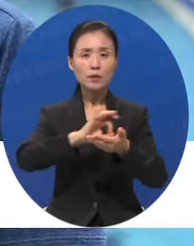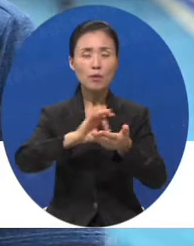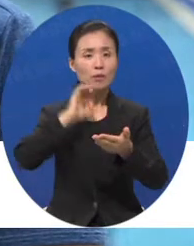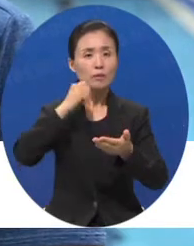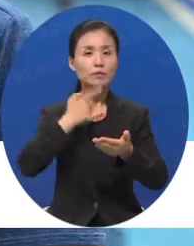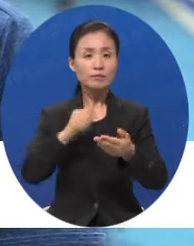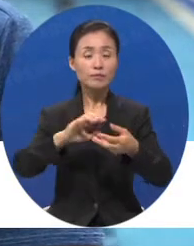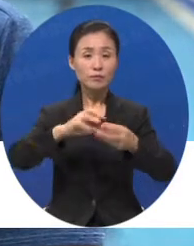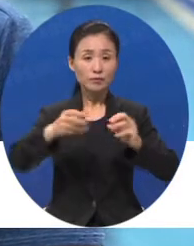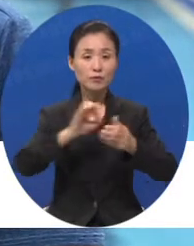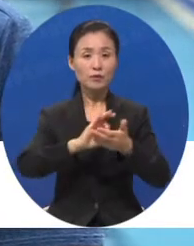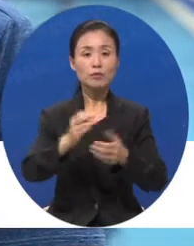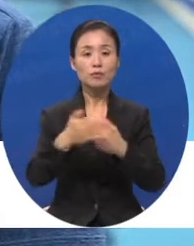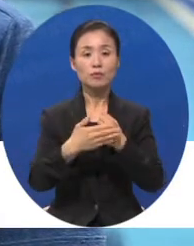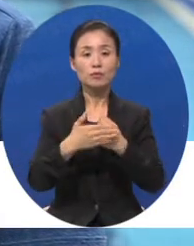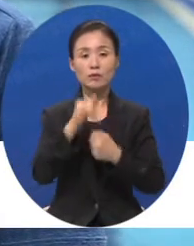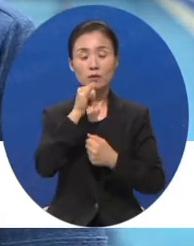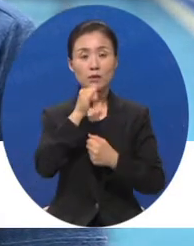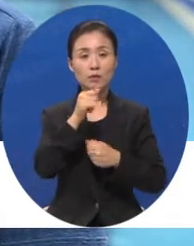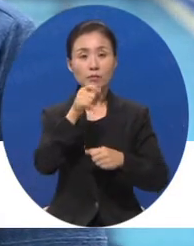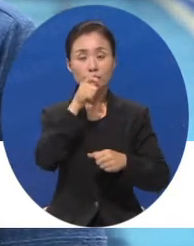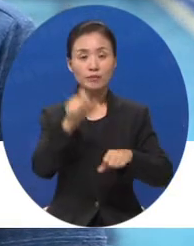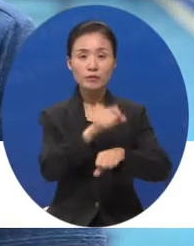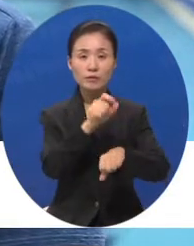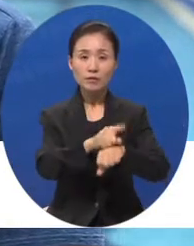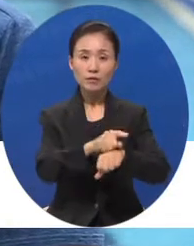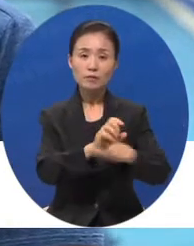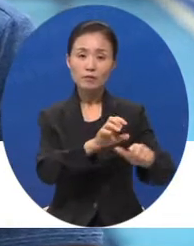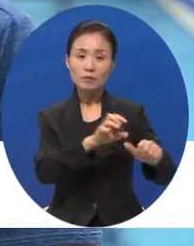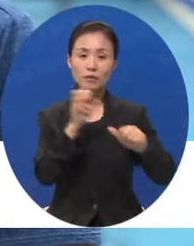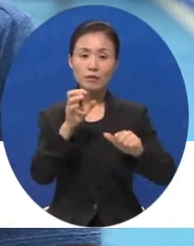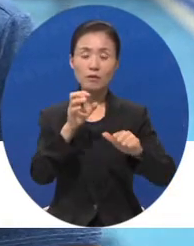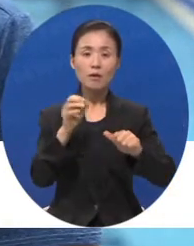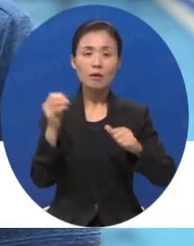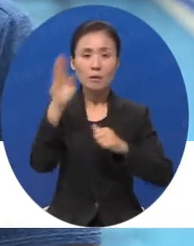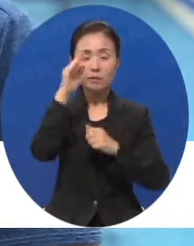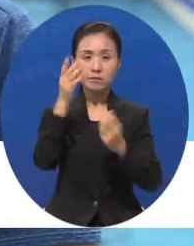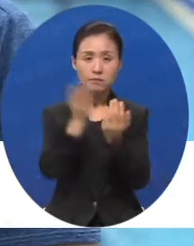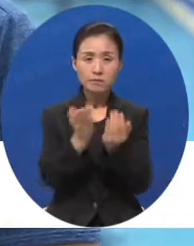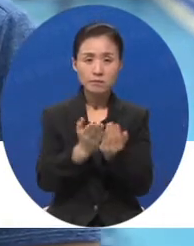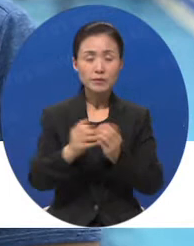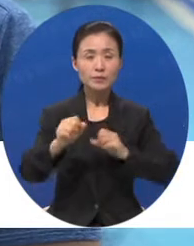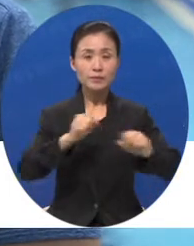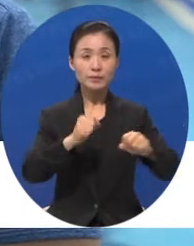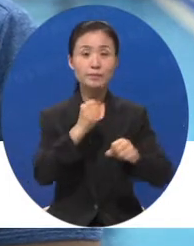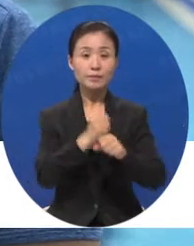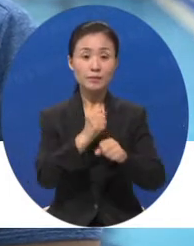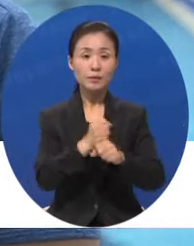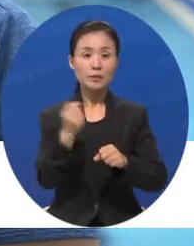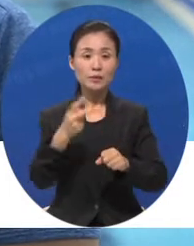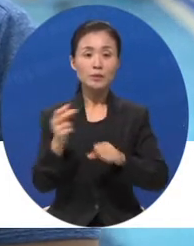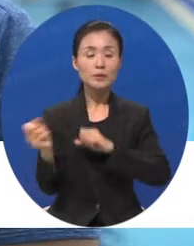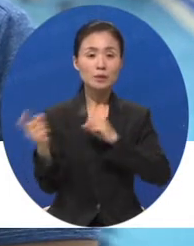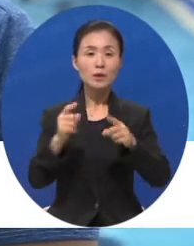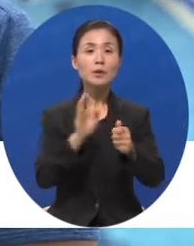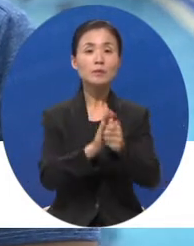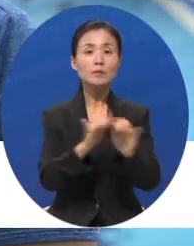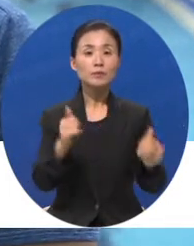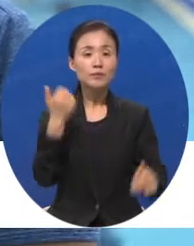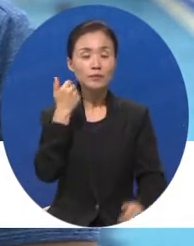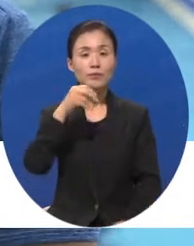이렇듯 물의 특성을 최대치로 활용하여 질환에 적합한 움직임을 만들고 재활을 돕는